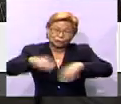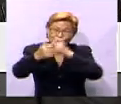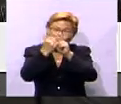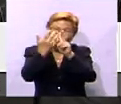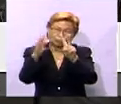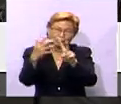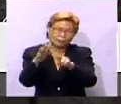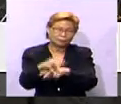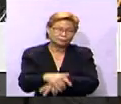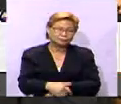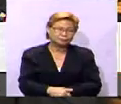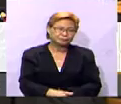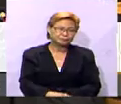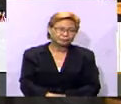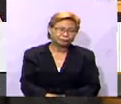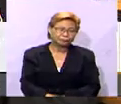2015.